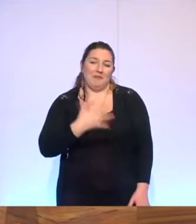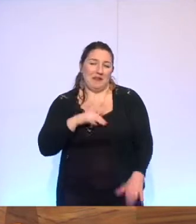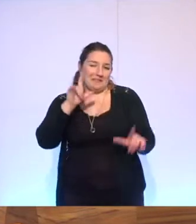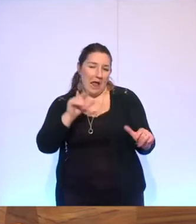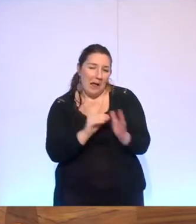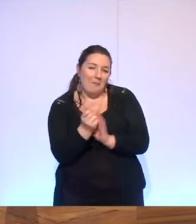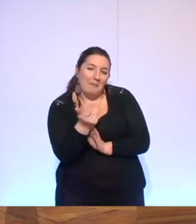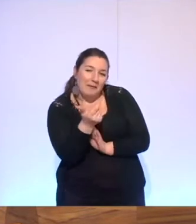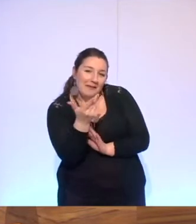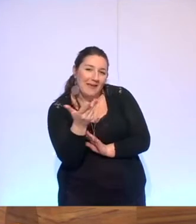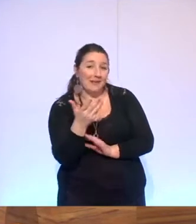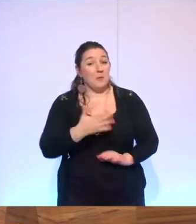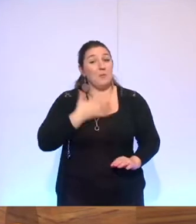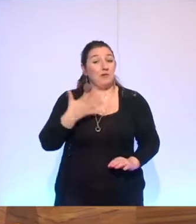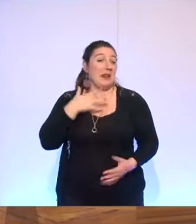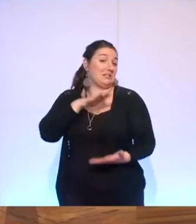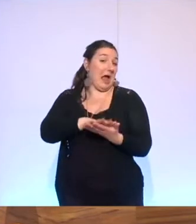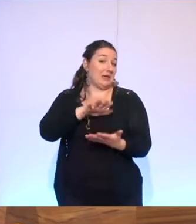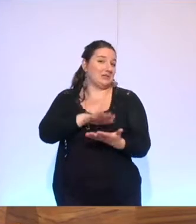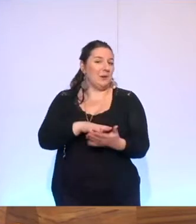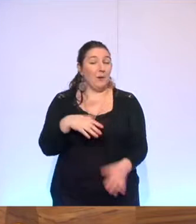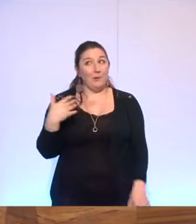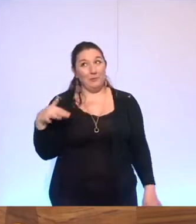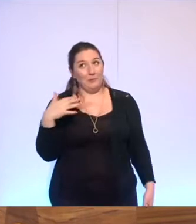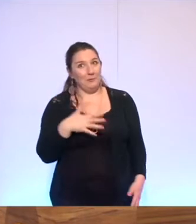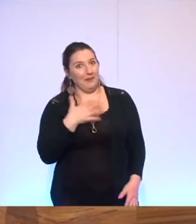le privilège de l'âge, quel privilège